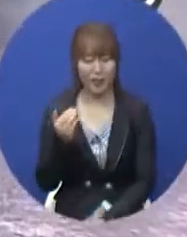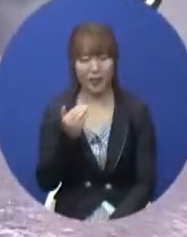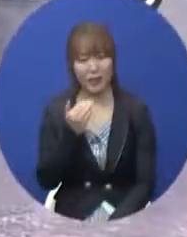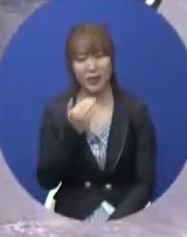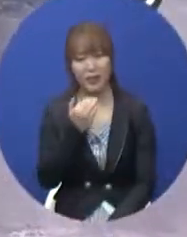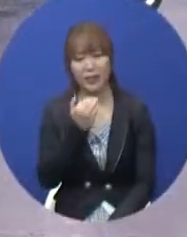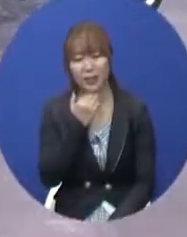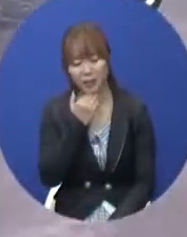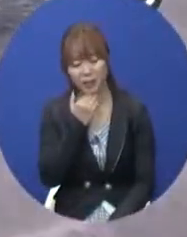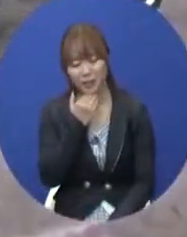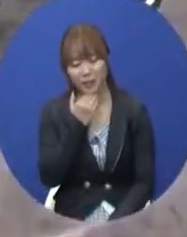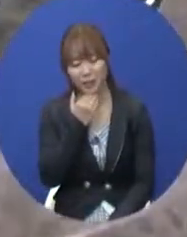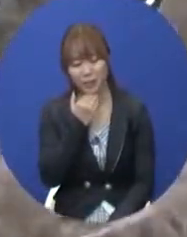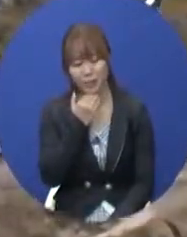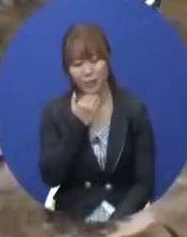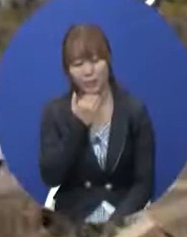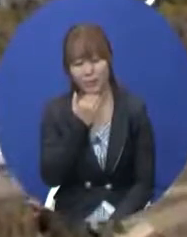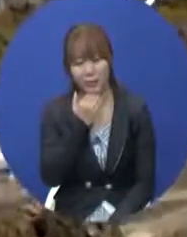기다리다가